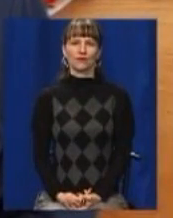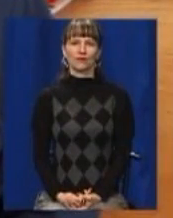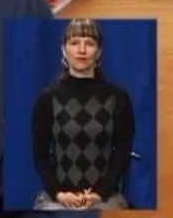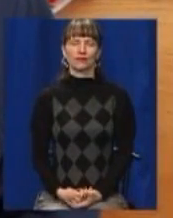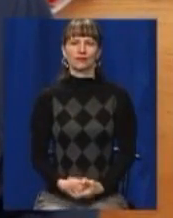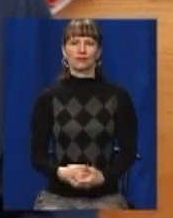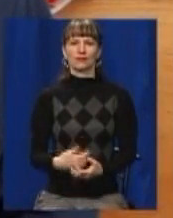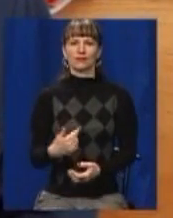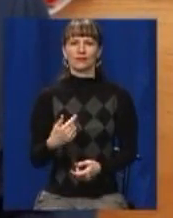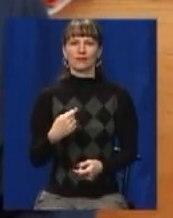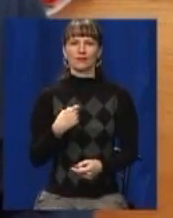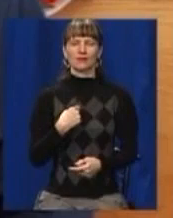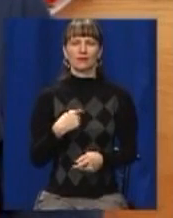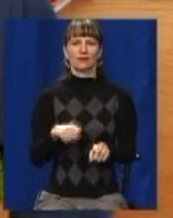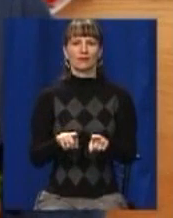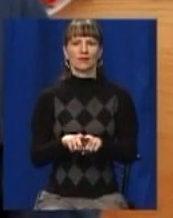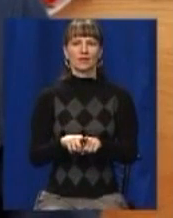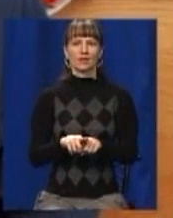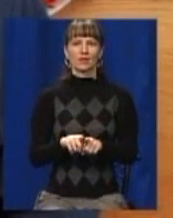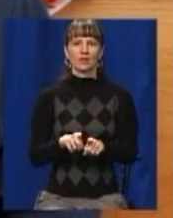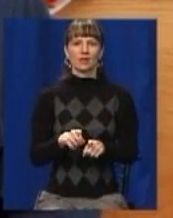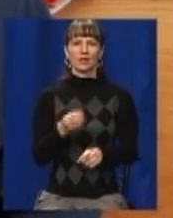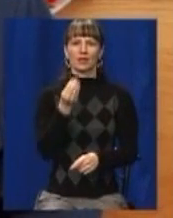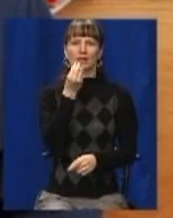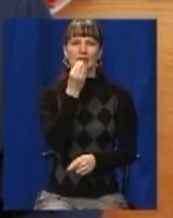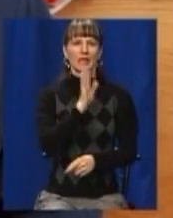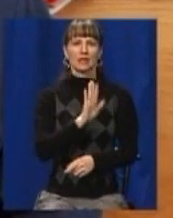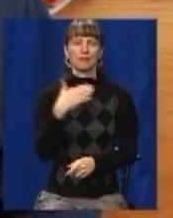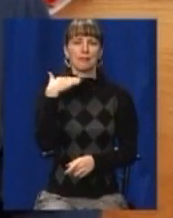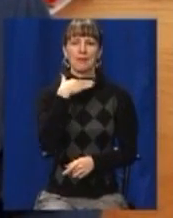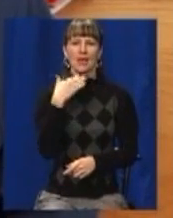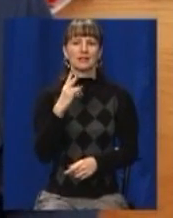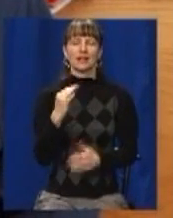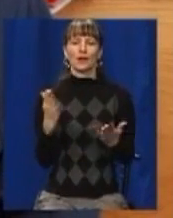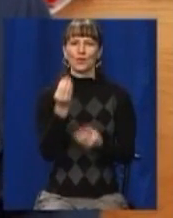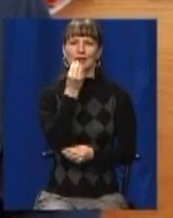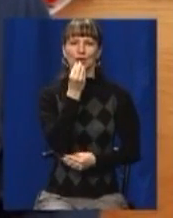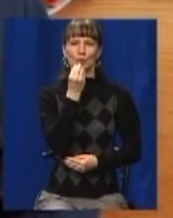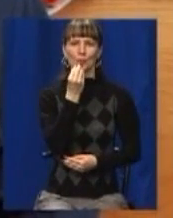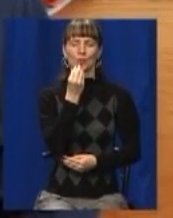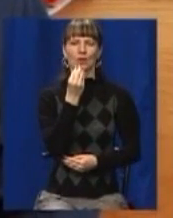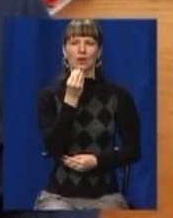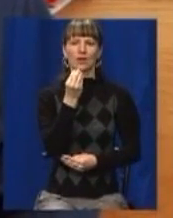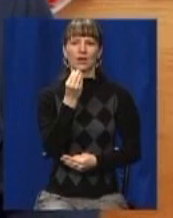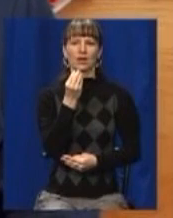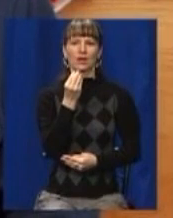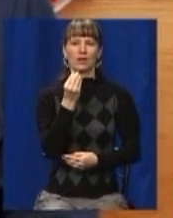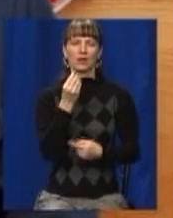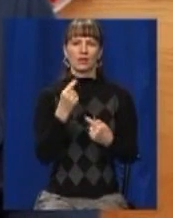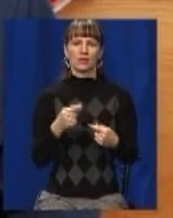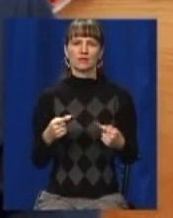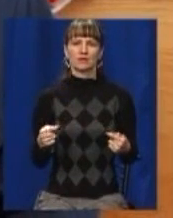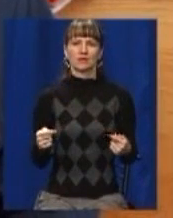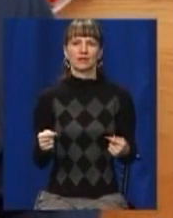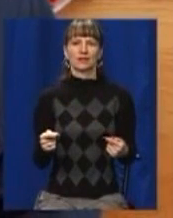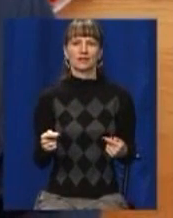Веган – это тот, который вообще не ест ни мяса, никакую еду, кроме травы,